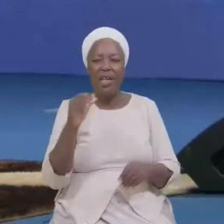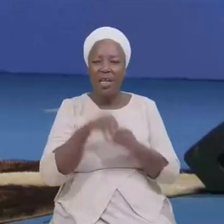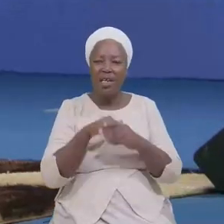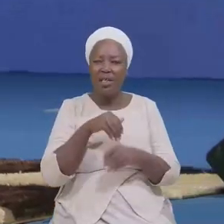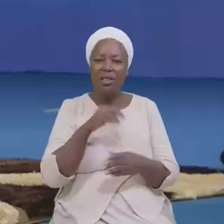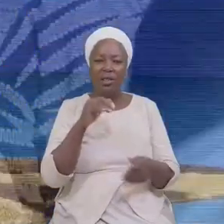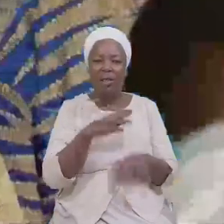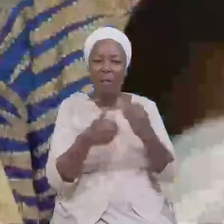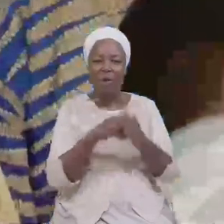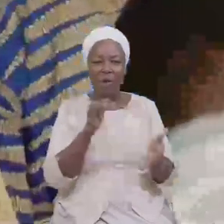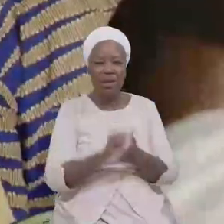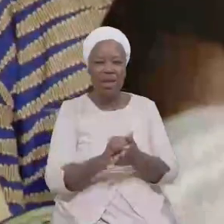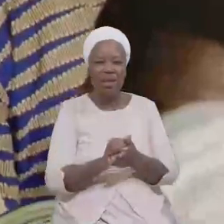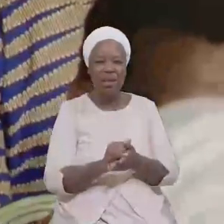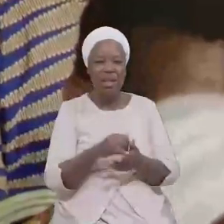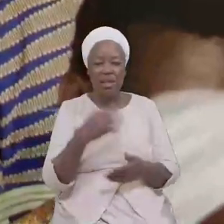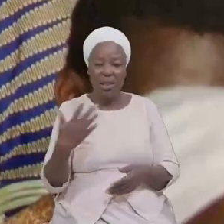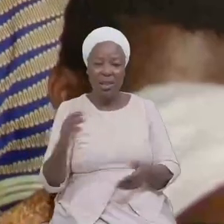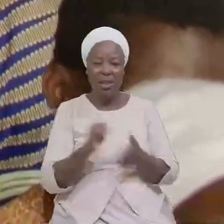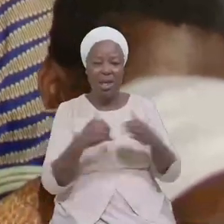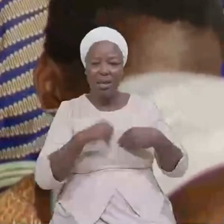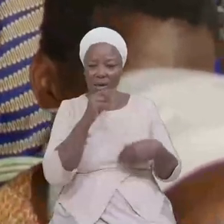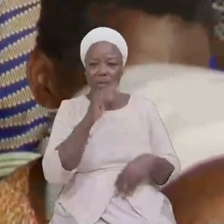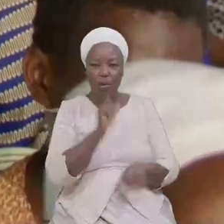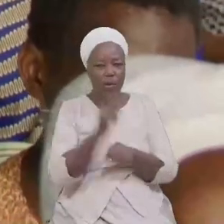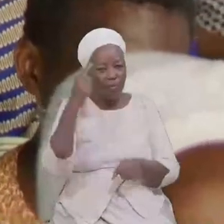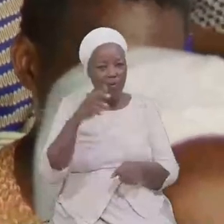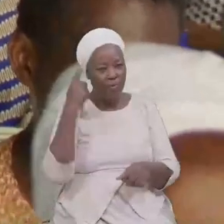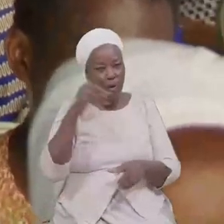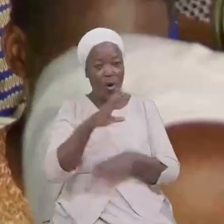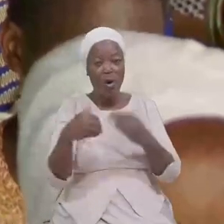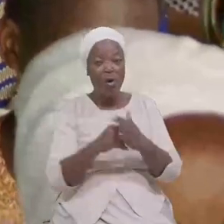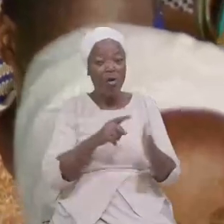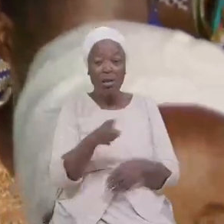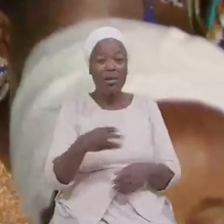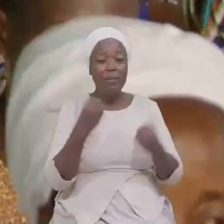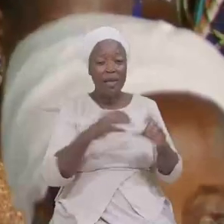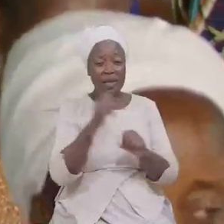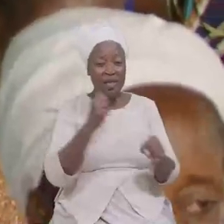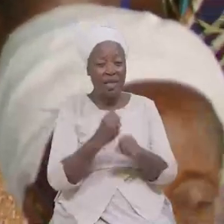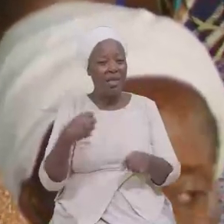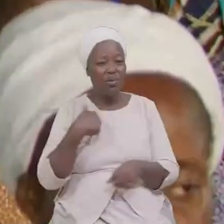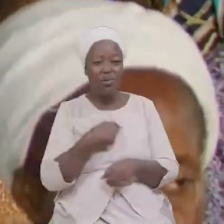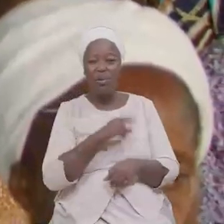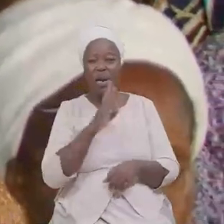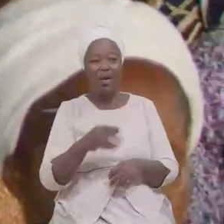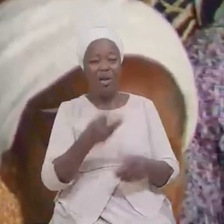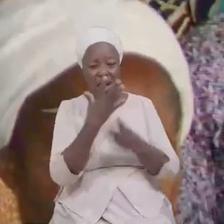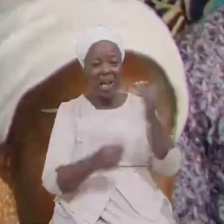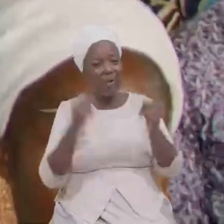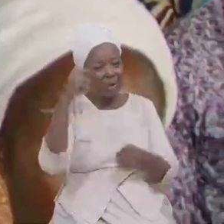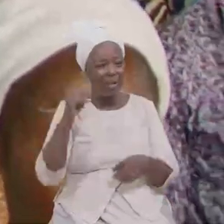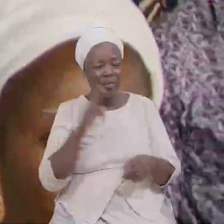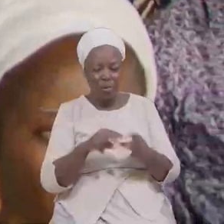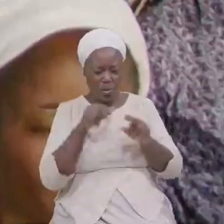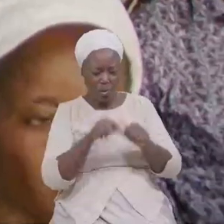Les choses qui n'ont pas marché pendant ces nombreuses années, et nous continuons à regarder